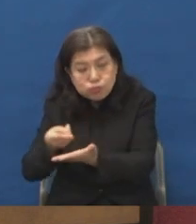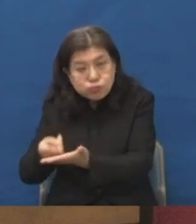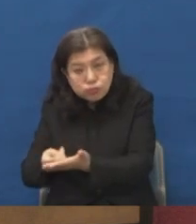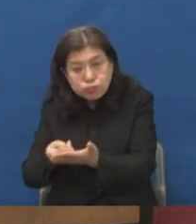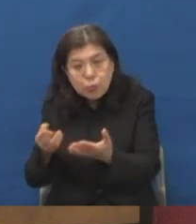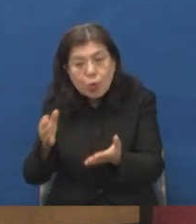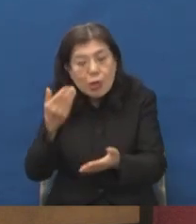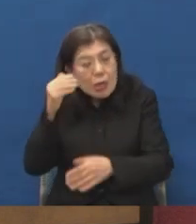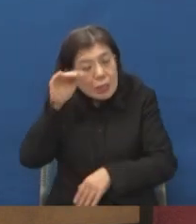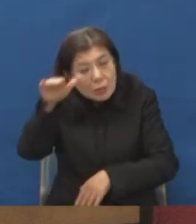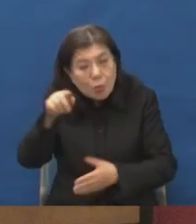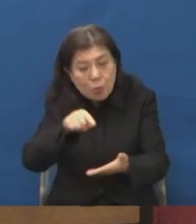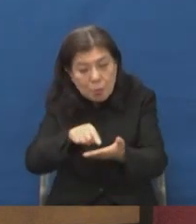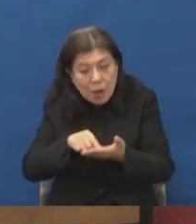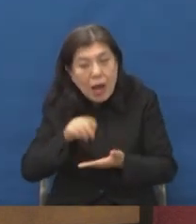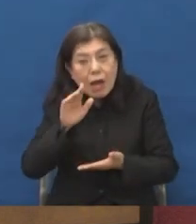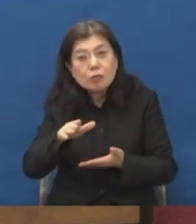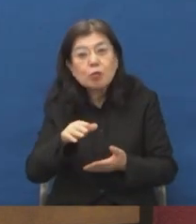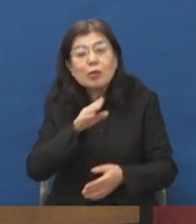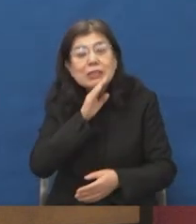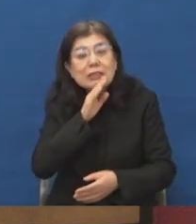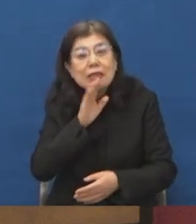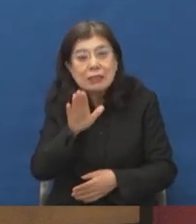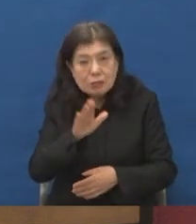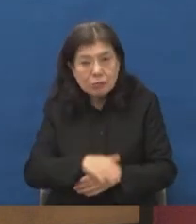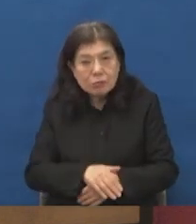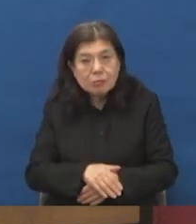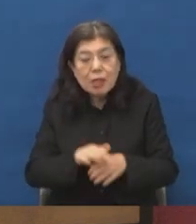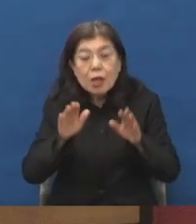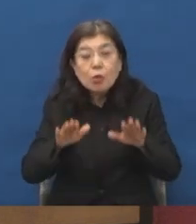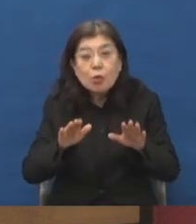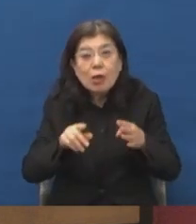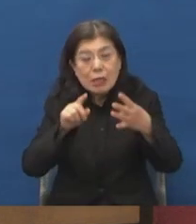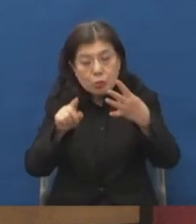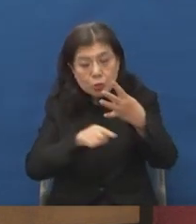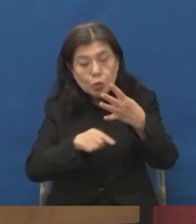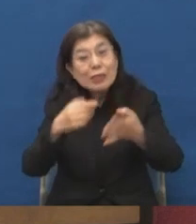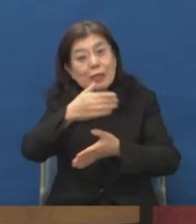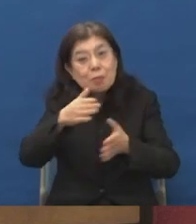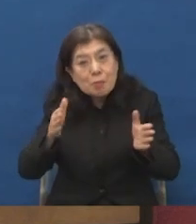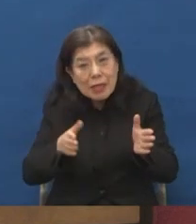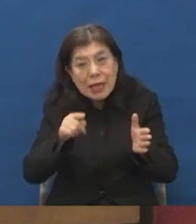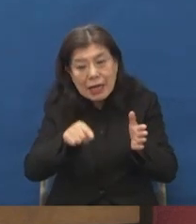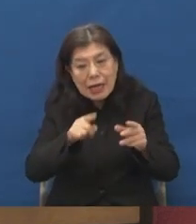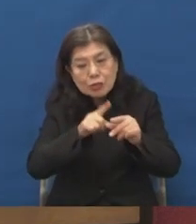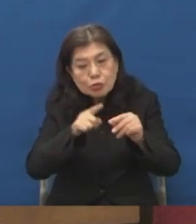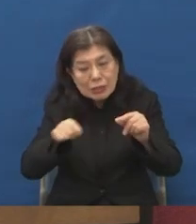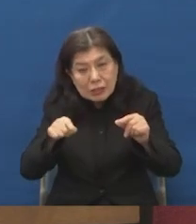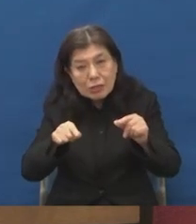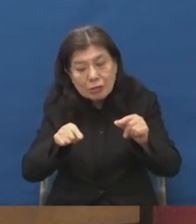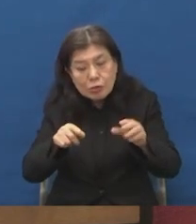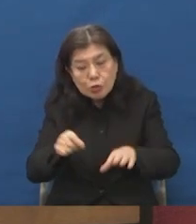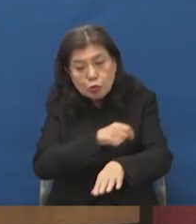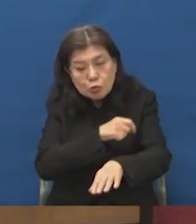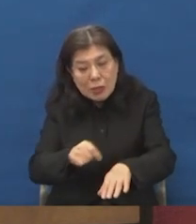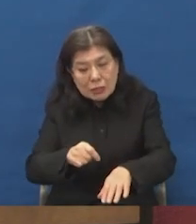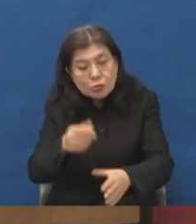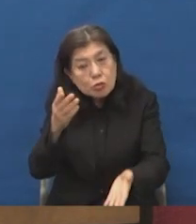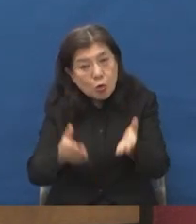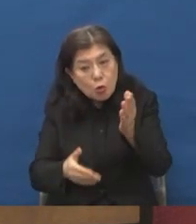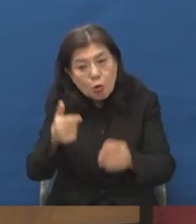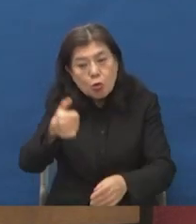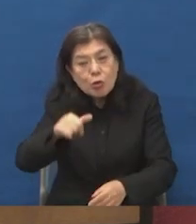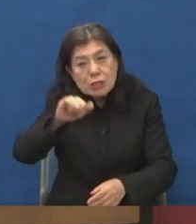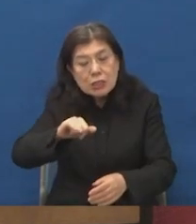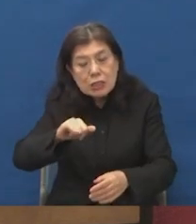も実態です。したがって、今回の4人部屋が中心となる特別養護老人ホームへの転換